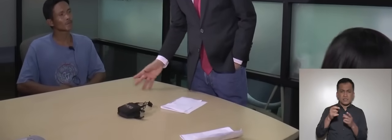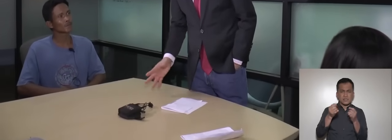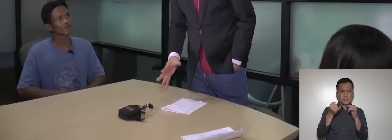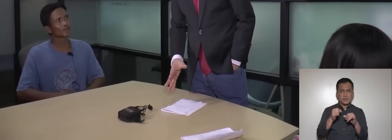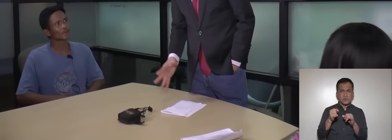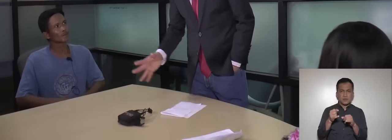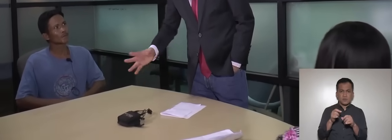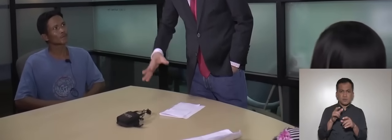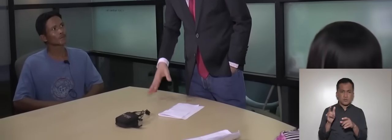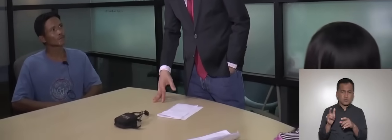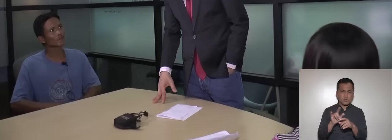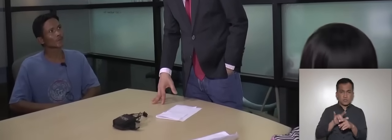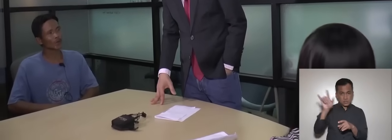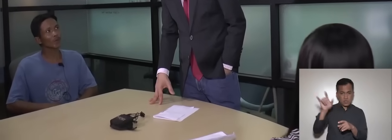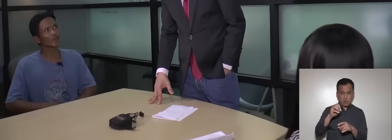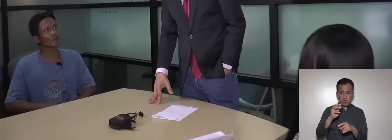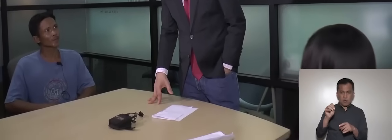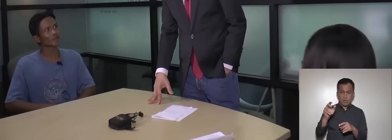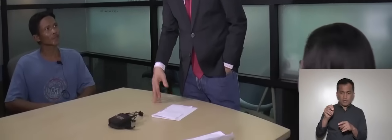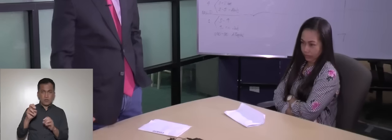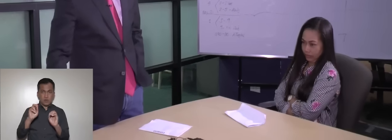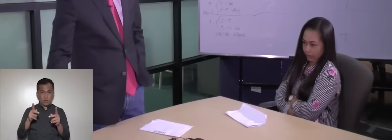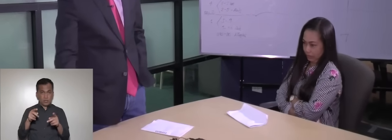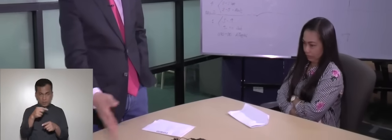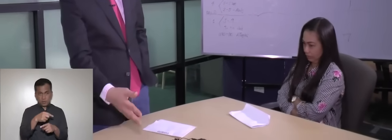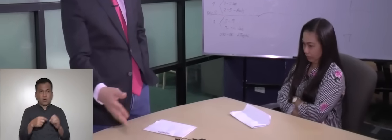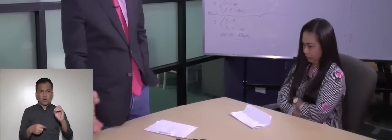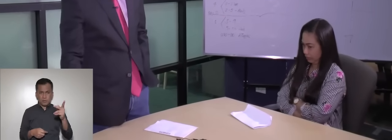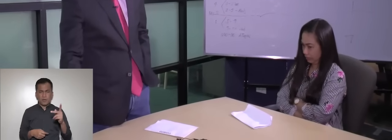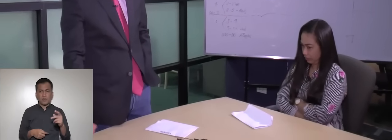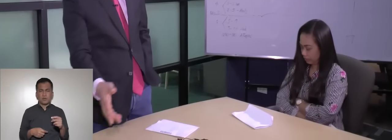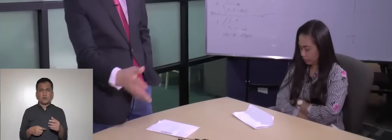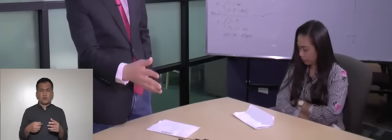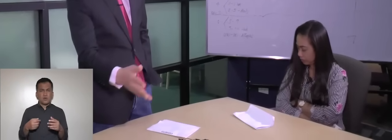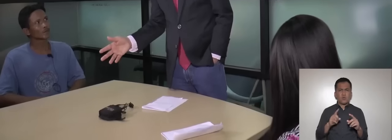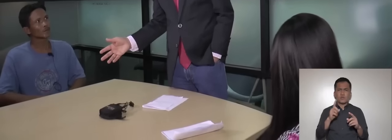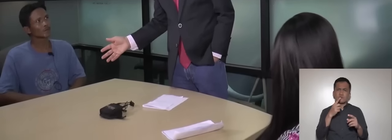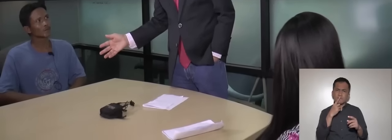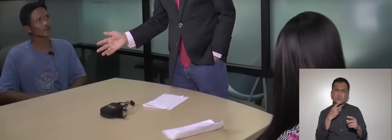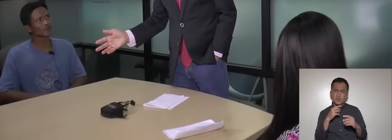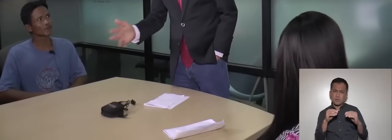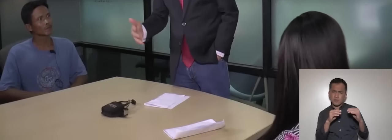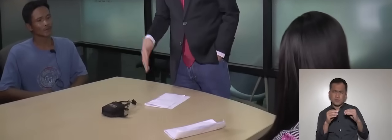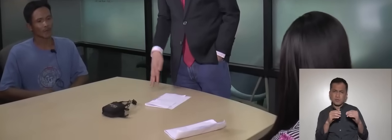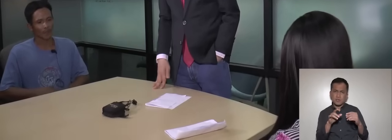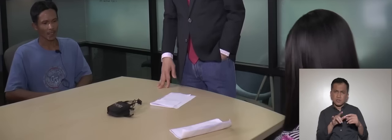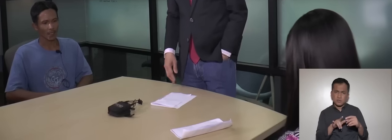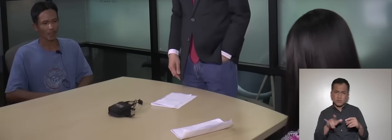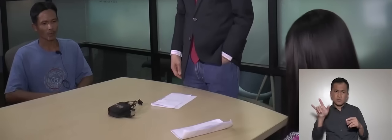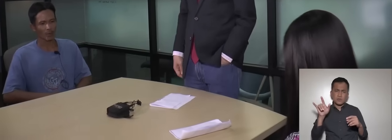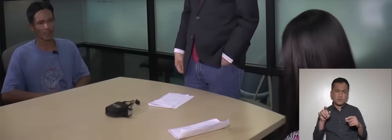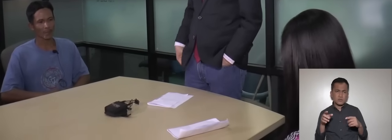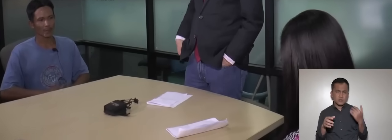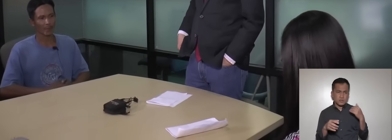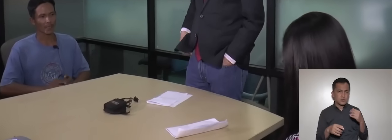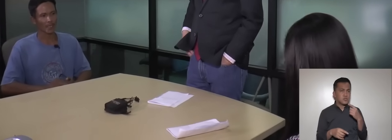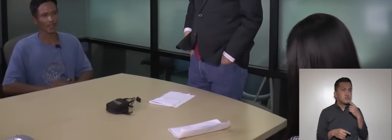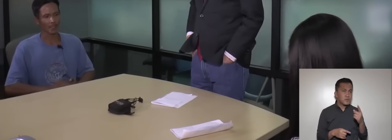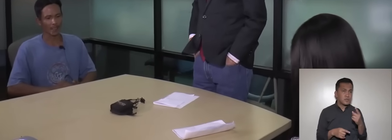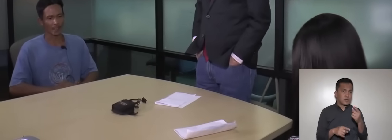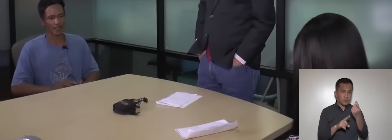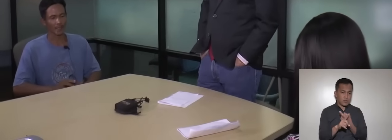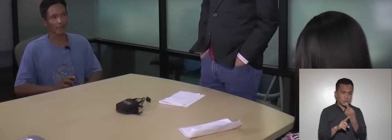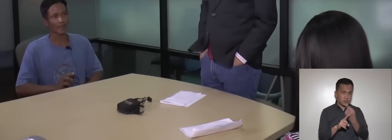ang Oman, okay pa kayo? Okay pa po. Ano po yung mga napag-usapan nyo nung paalis pa siya? Buwan-buwan siya